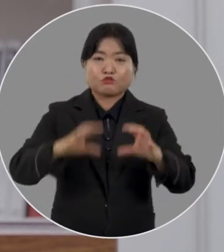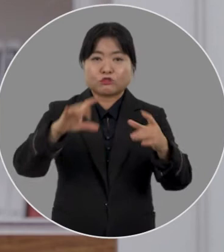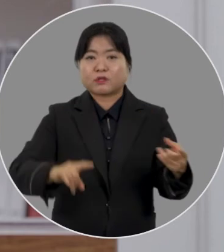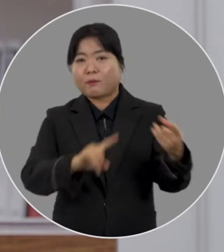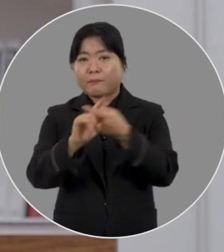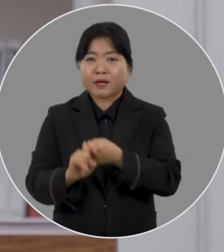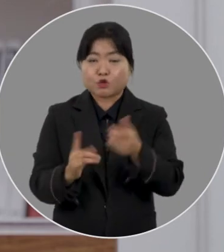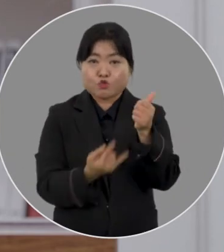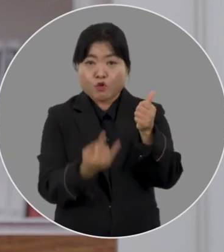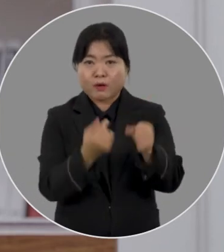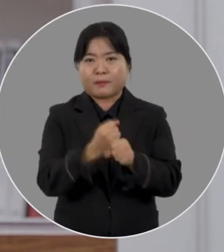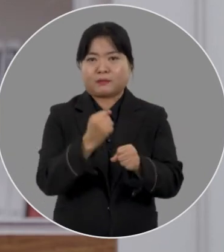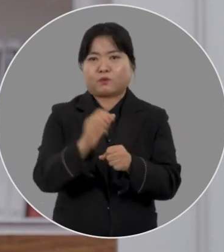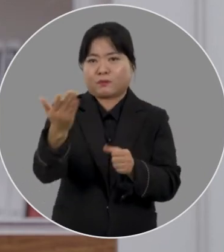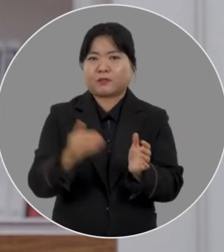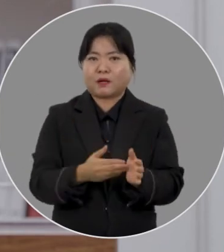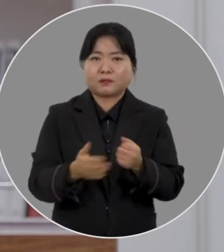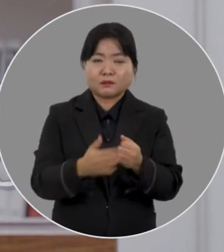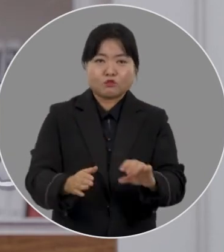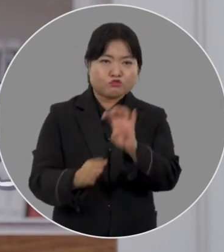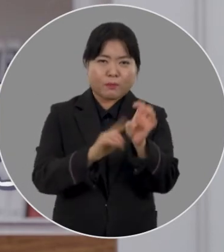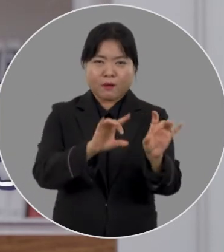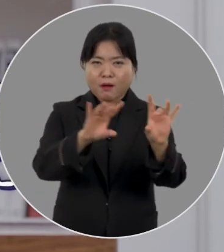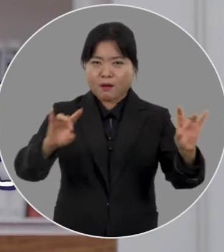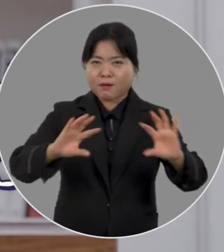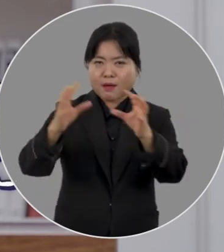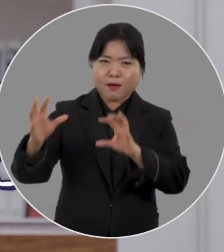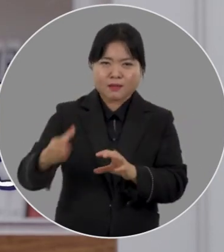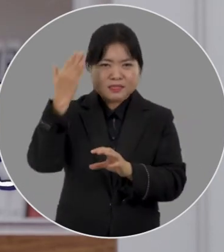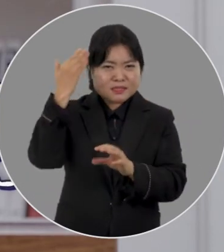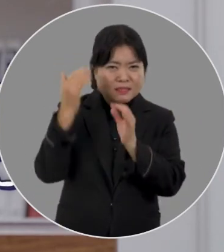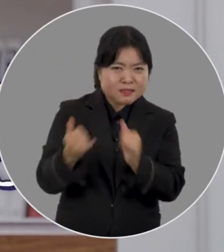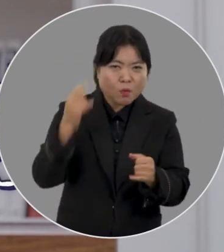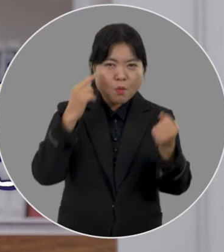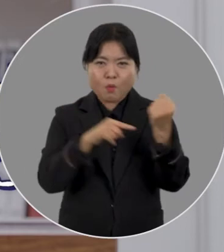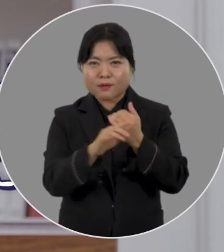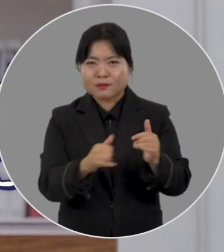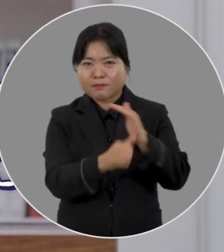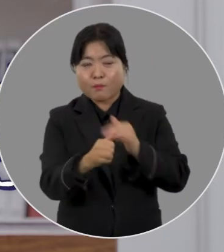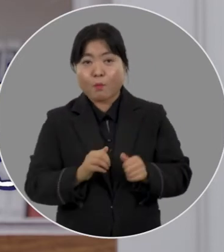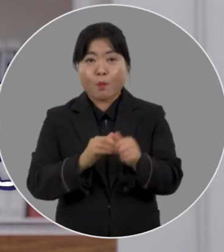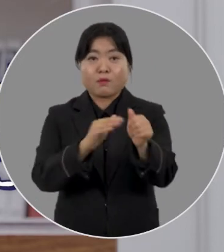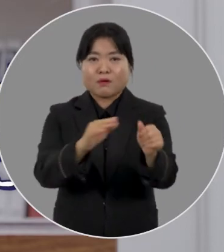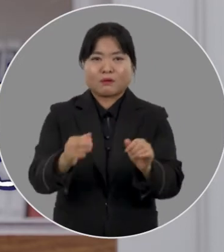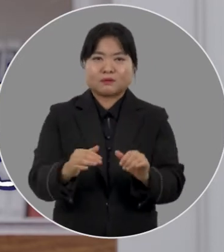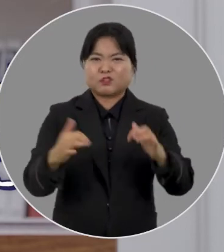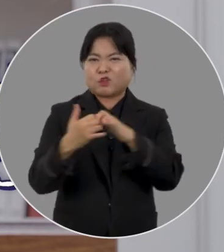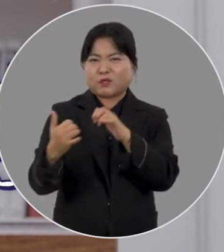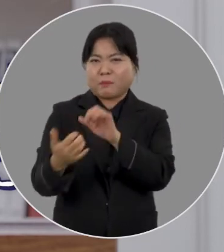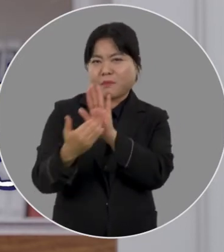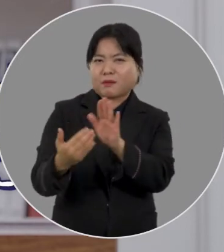위원회를 만듭니다. 그래서 유럽 각국의 최고의 지식인 또는 과학자를 대표로 보내서 전쟁을 막을